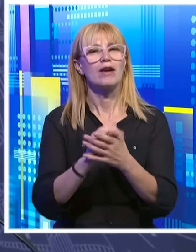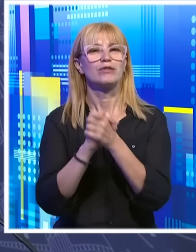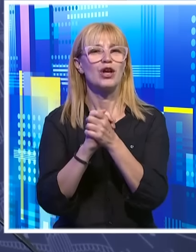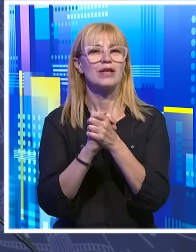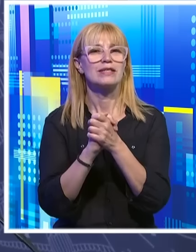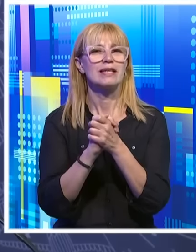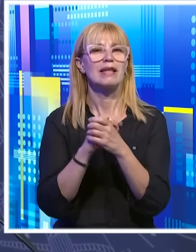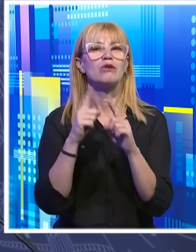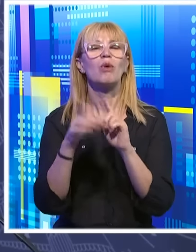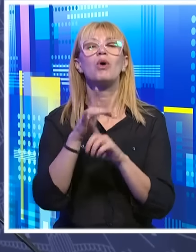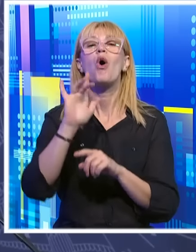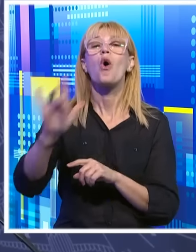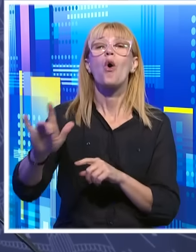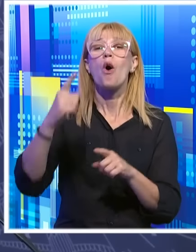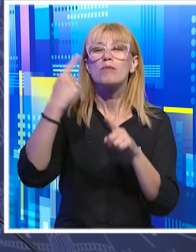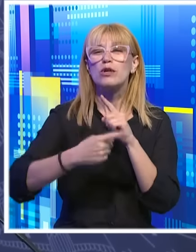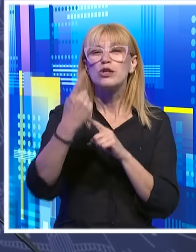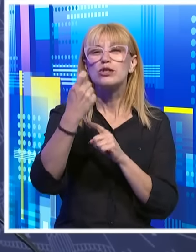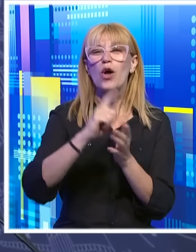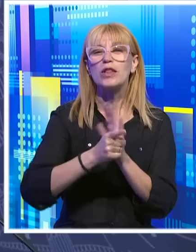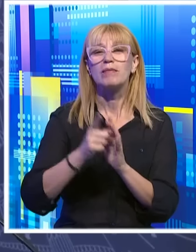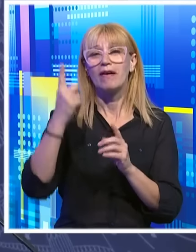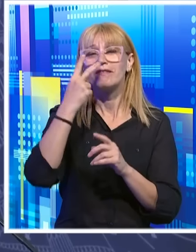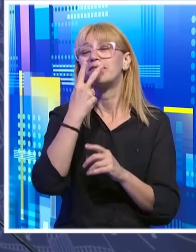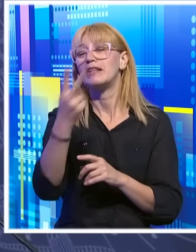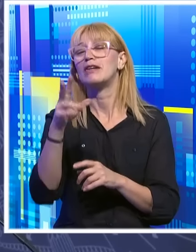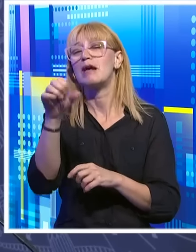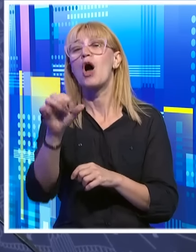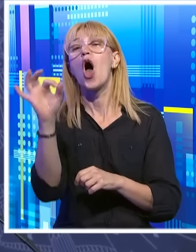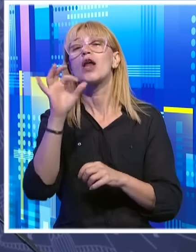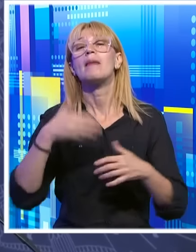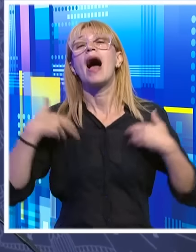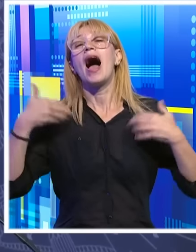gol u 100. minutu, vidim da je bio veoma radostan.